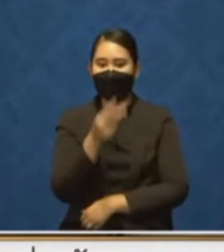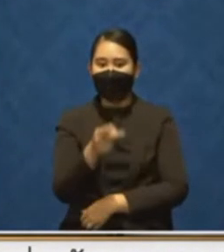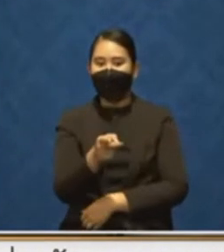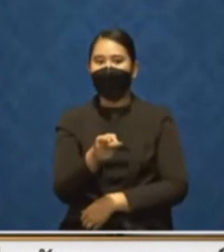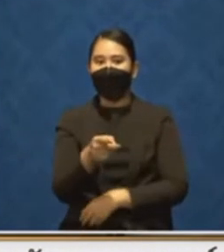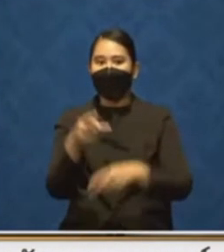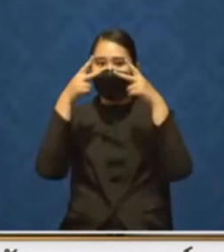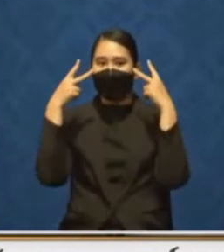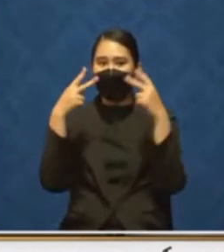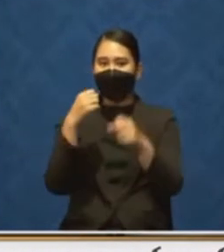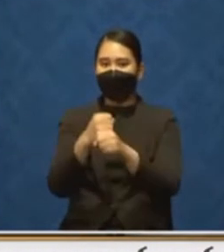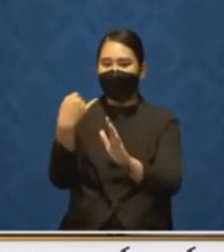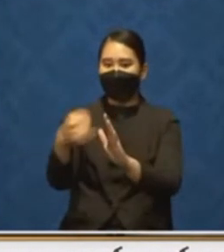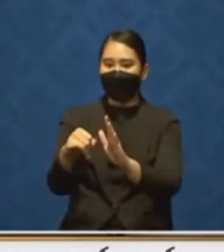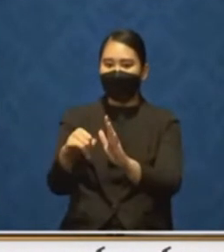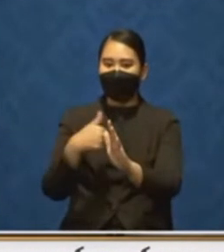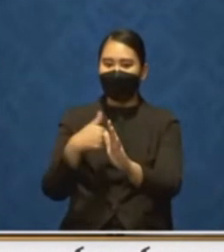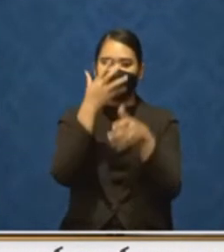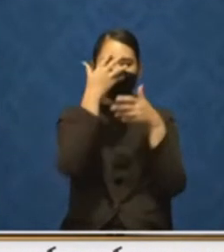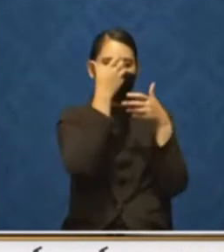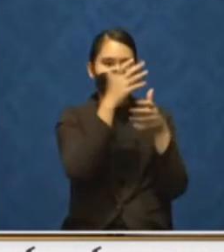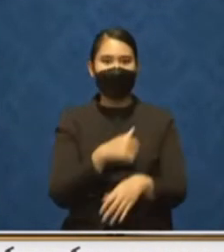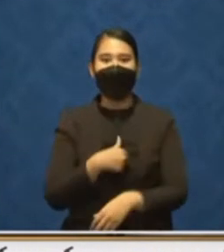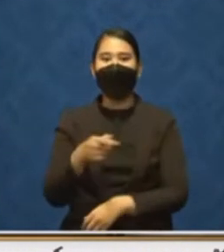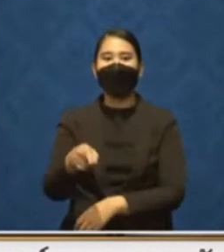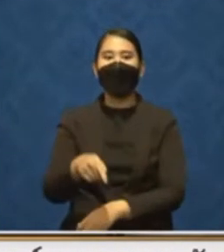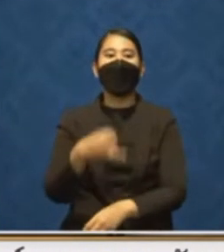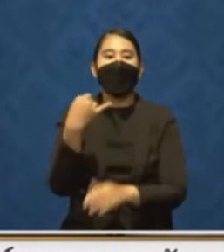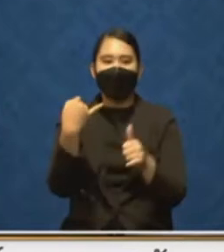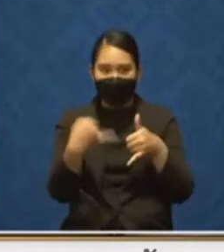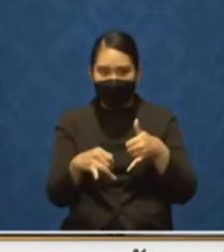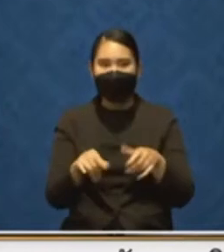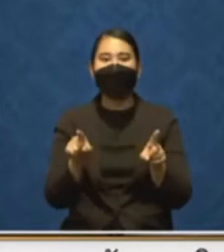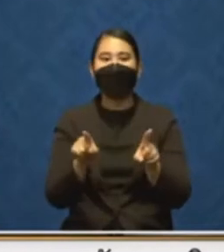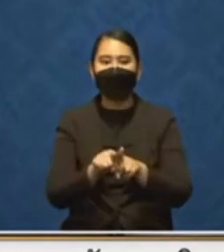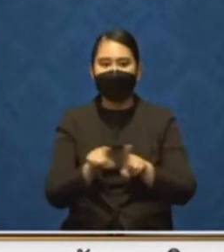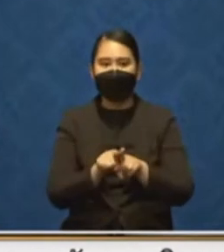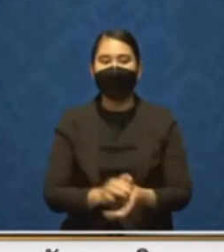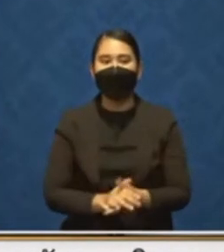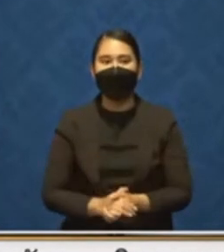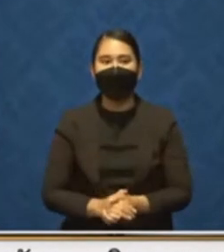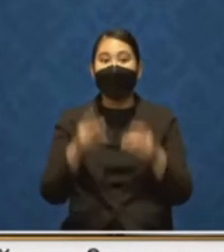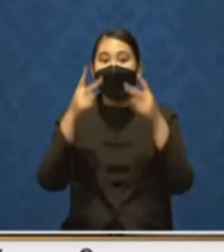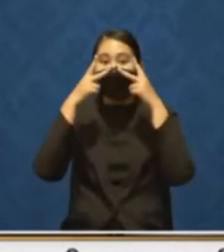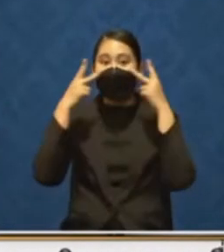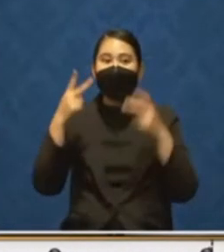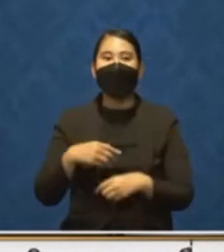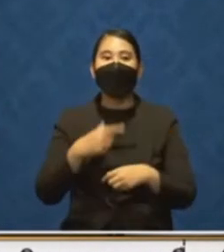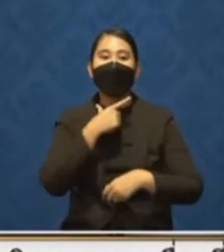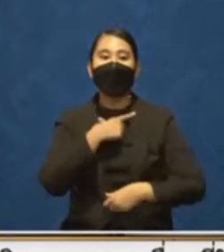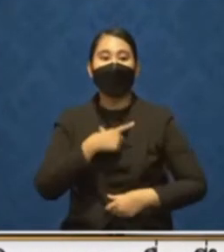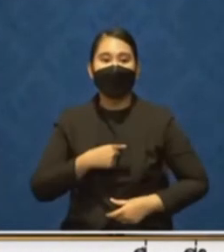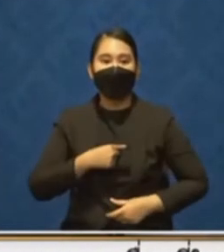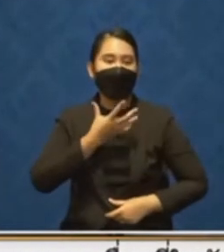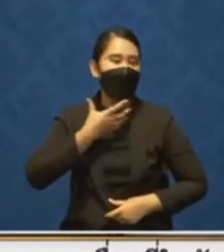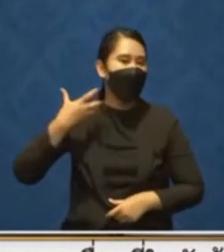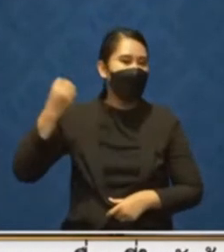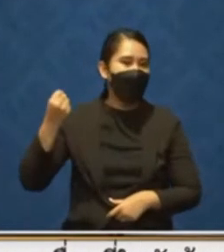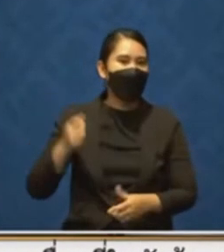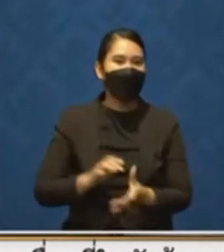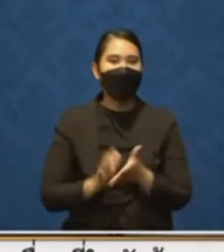เดินเฉยคนละเว้นการปฏิบัติหน้าที่เช่นเดียวกันนะครับคนร้ายกระชากสร้อยตำรวจออกเวรแล้ว